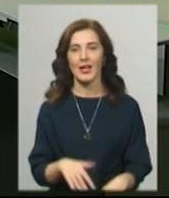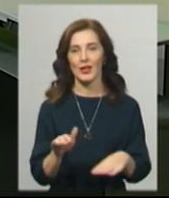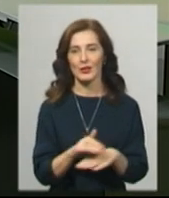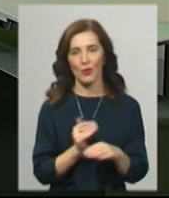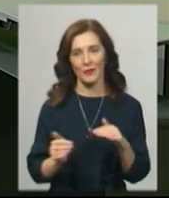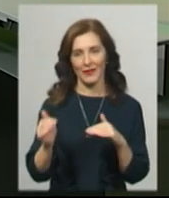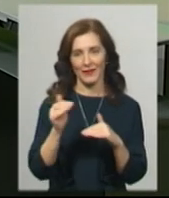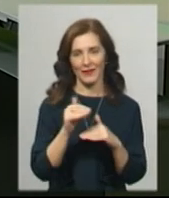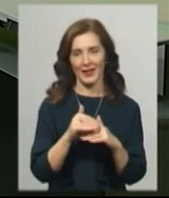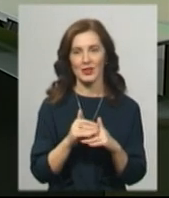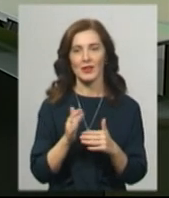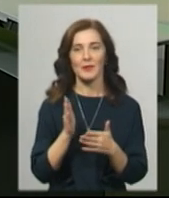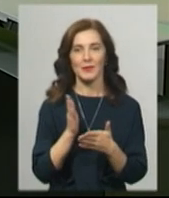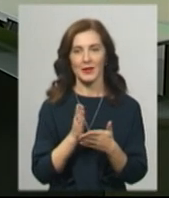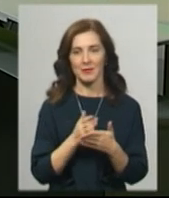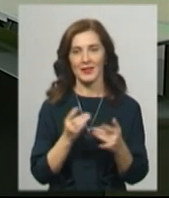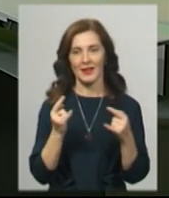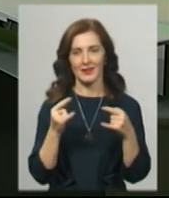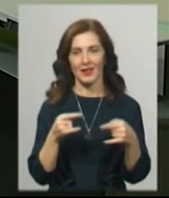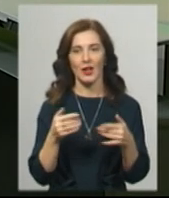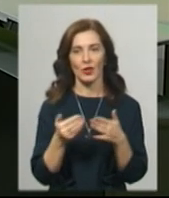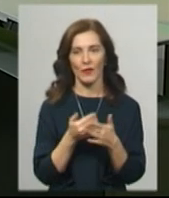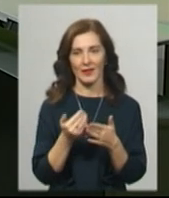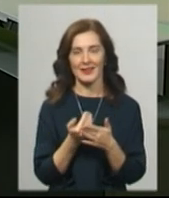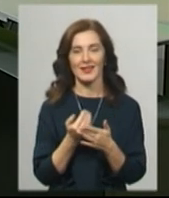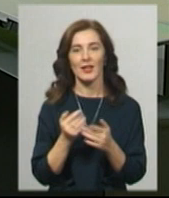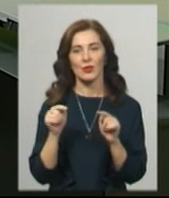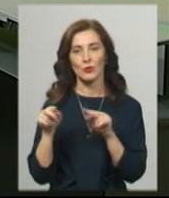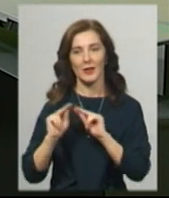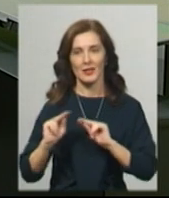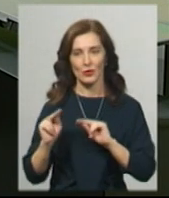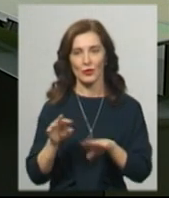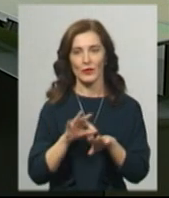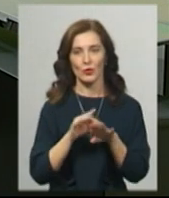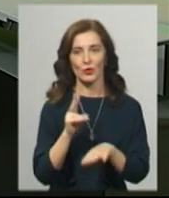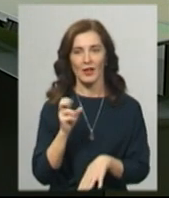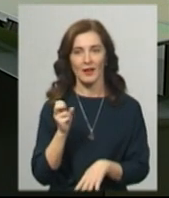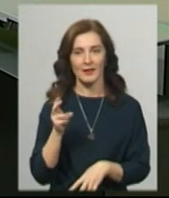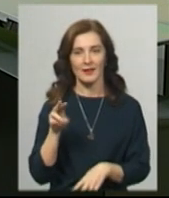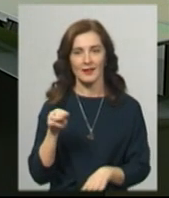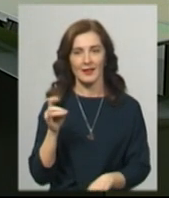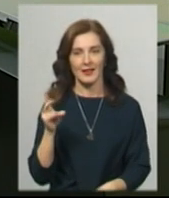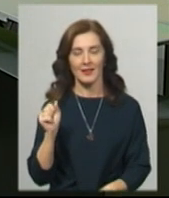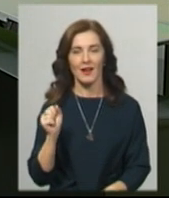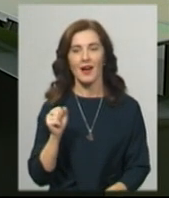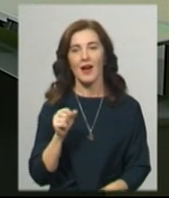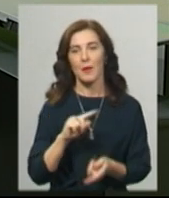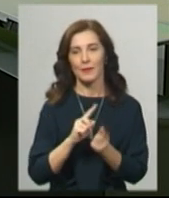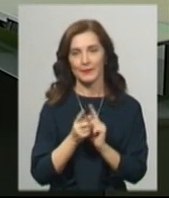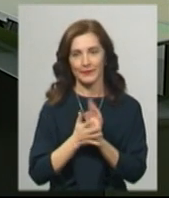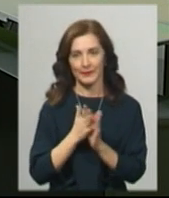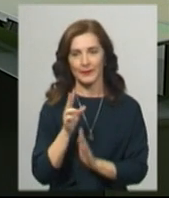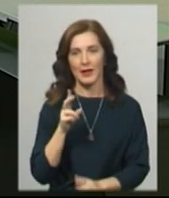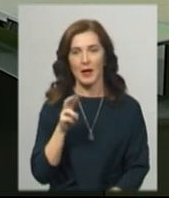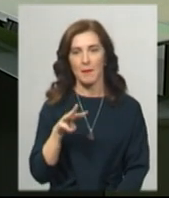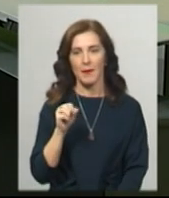Доброго вечора. В ефірі Суспільного мовника ЮА «Поділля» новини. У студії для вас працюють ведуча Катерина Шевчук, на жесту мову перекладає Марина Бірюкова.